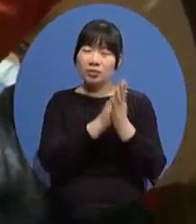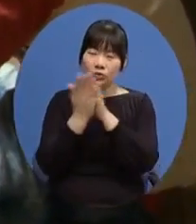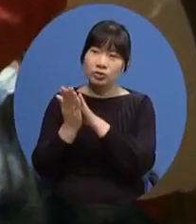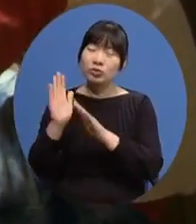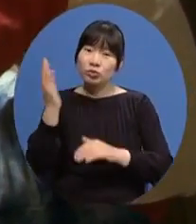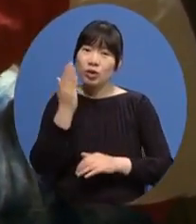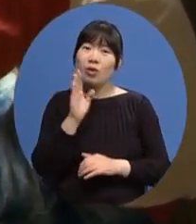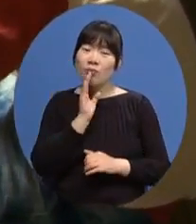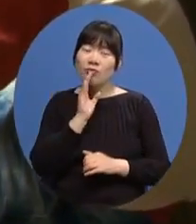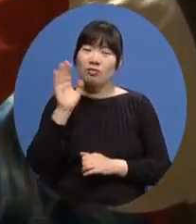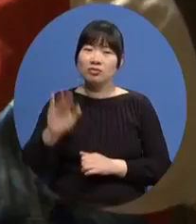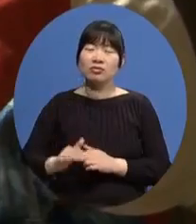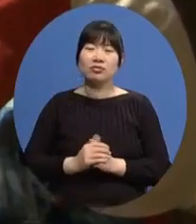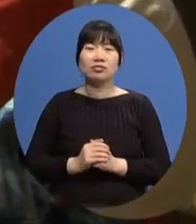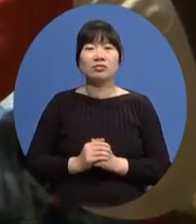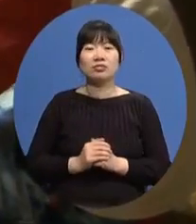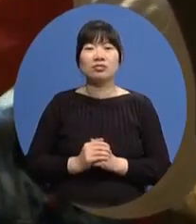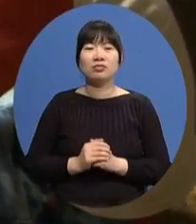건데